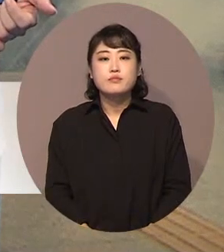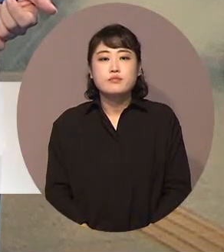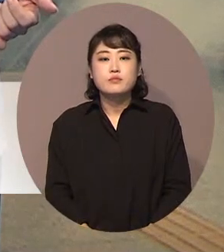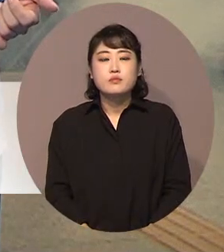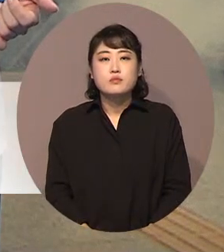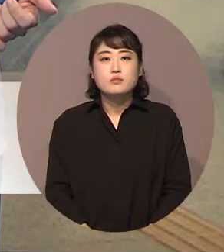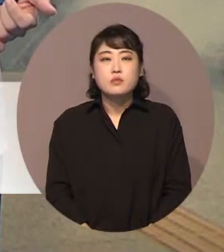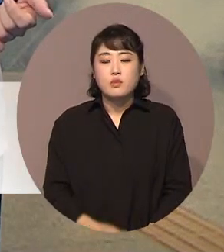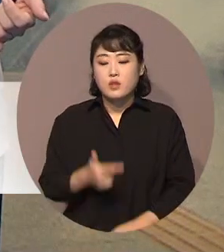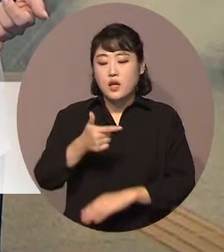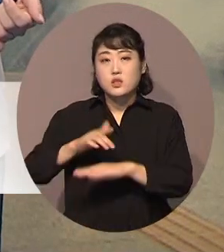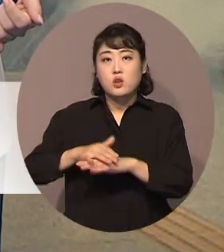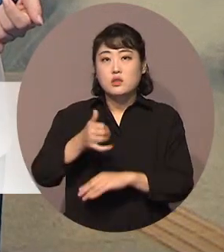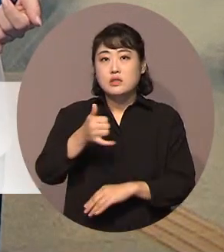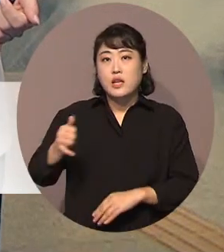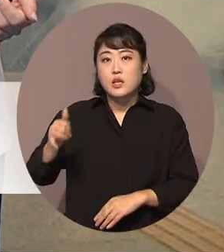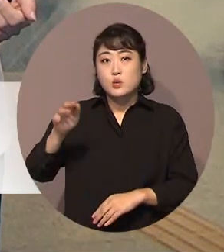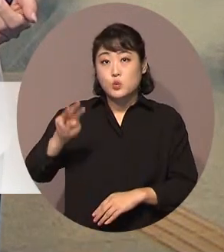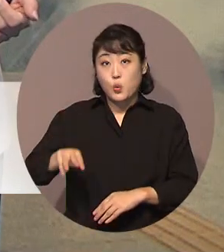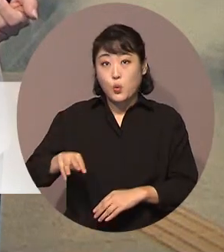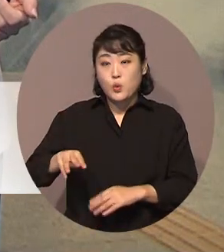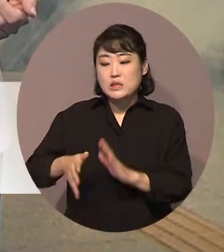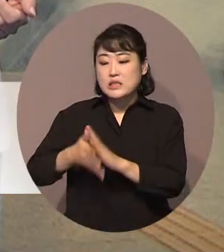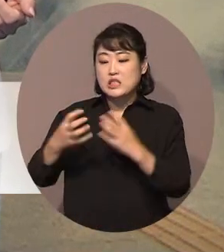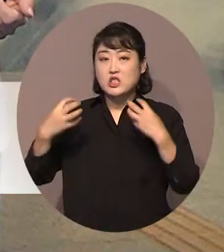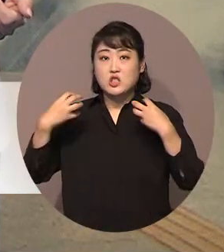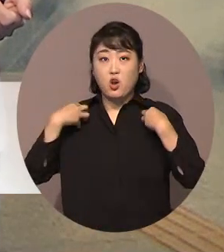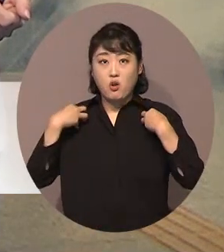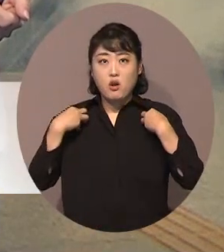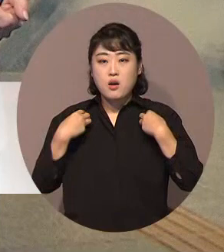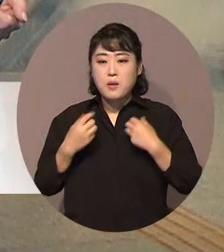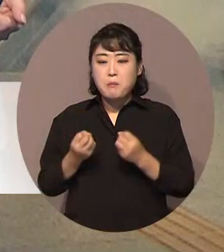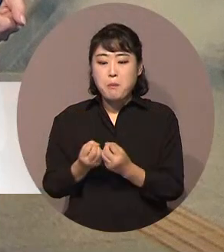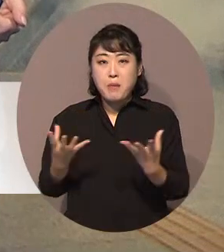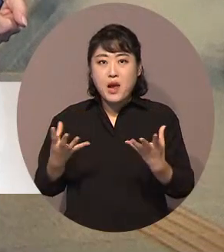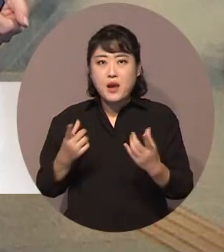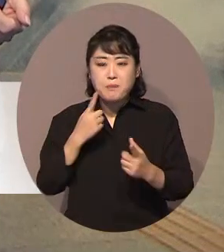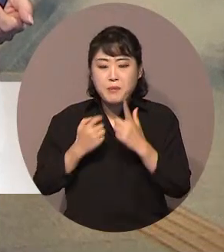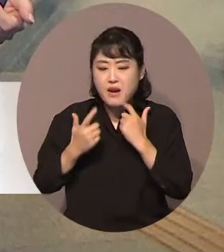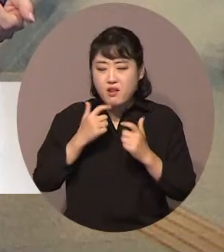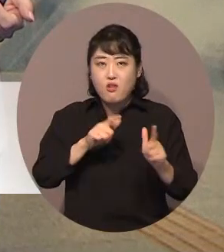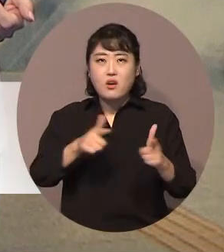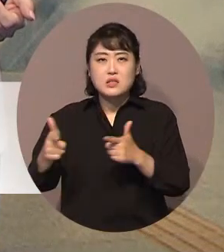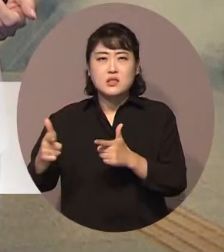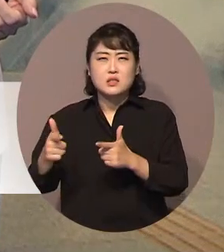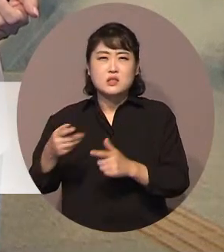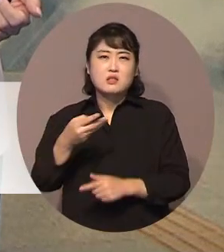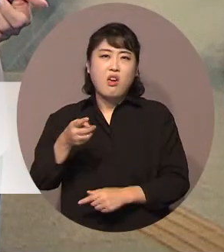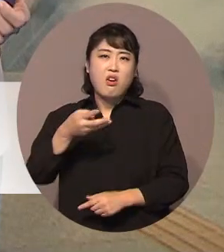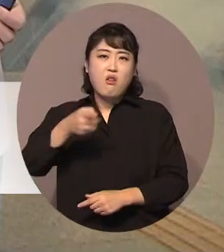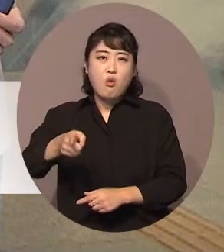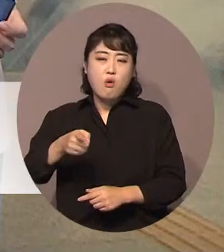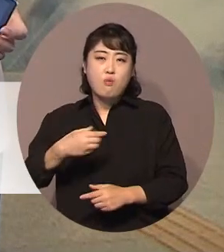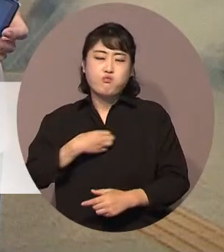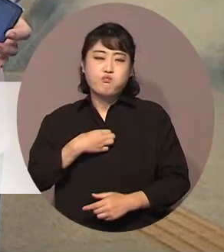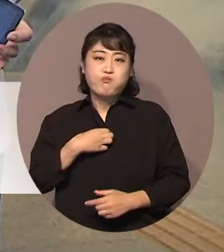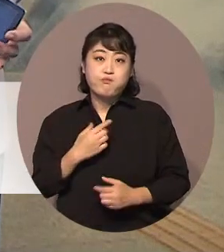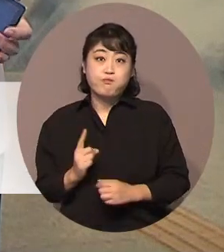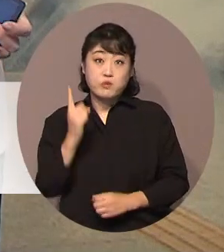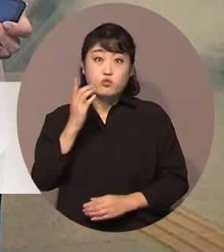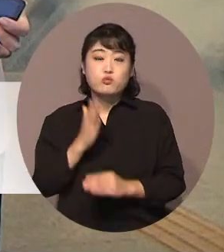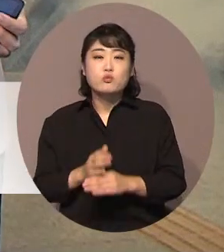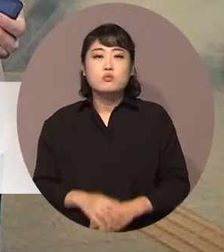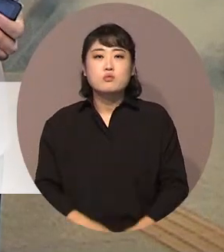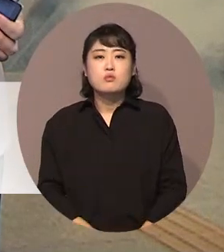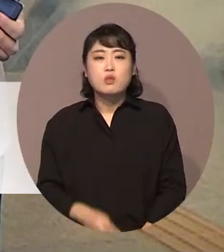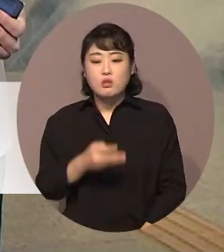최근 대전과 세종시청사에 폭발물을 설치했다는 협박이 들어오는 등 각종 테러 위협이 높아지고 있습니다. 이런